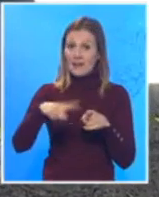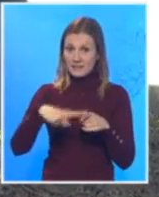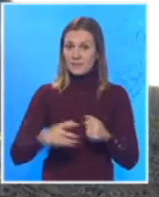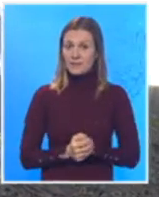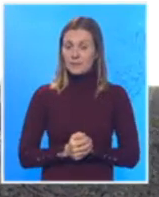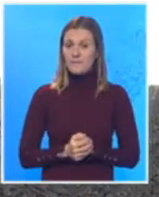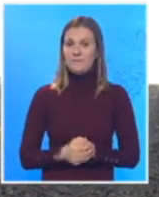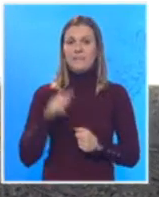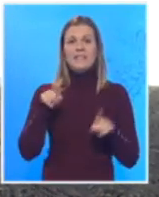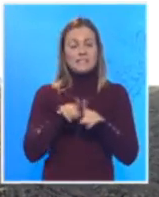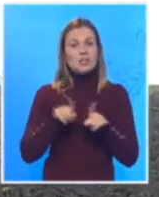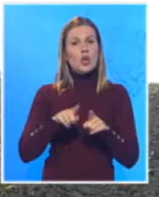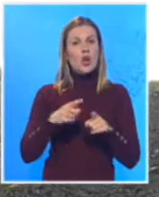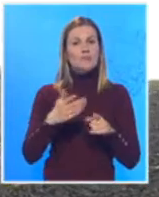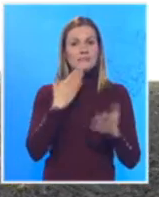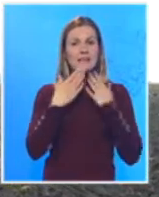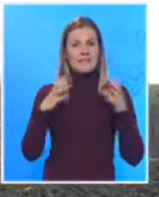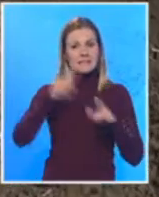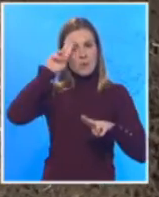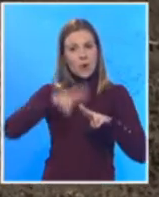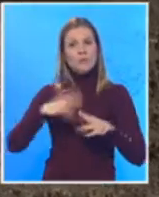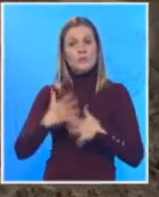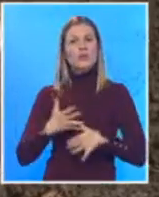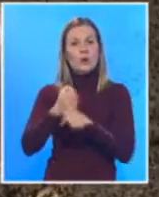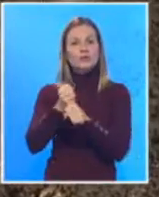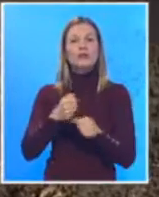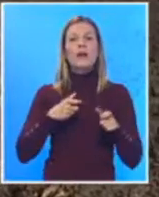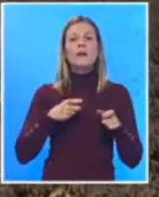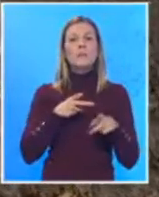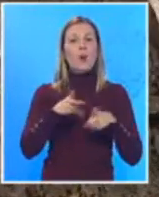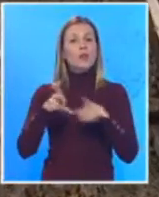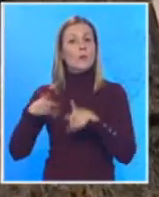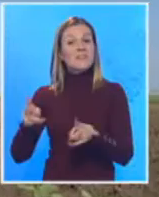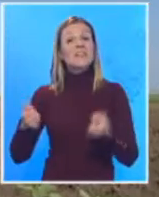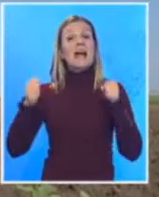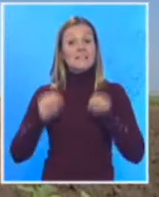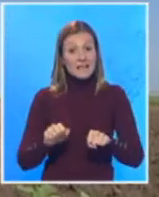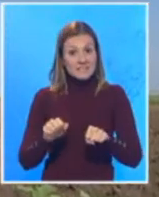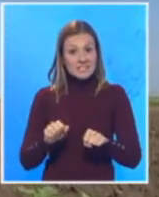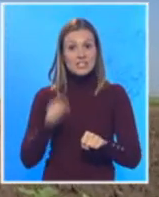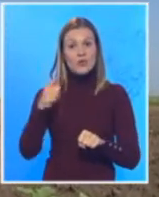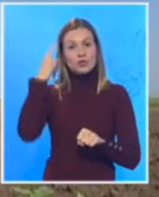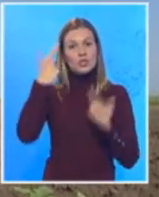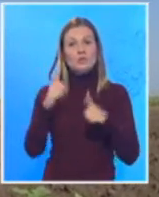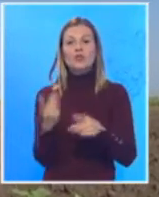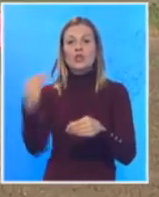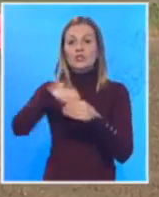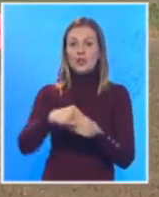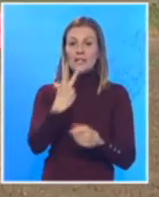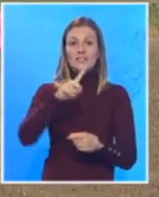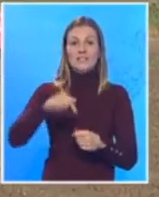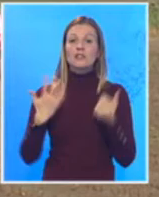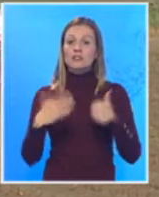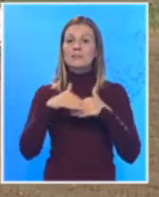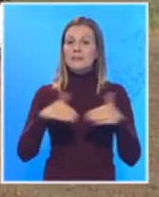Na sastanku tima doneta je odluka o podršci poljoprivrednim gazdinstvima, kojima će biti omogućeno da dobiju dodatnih 2,6